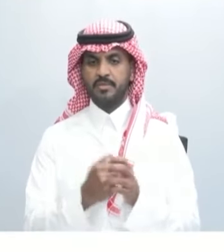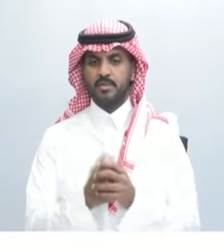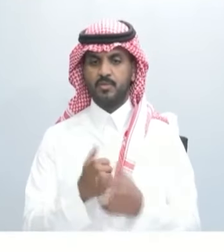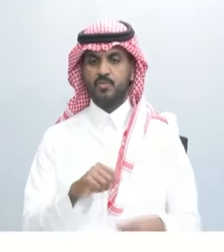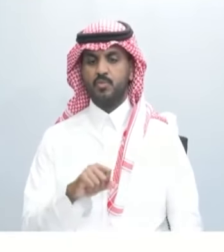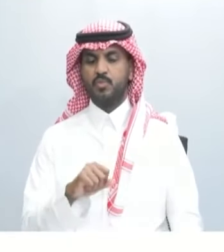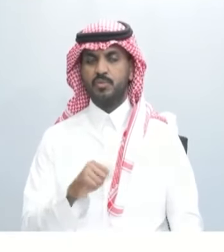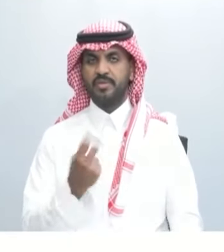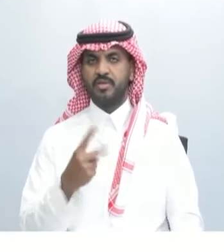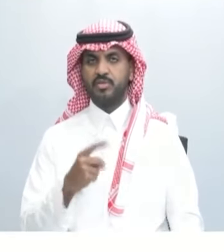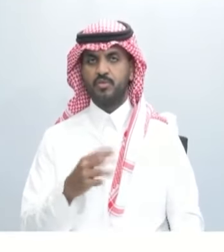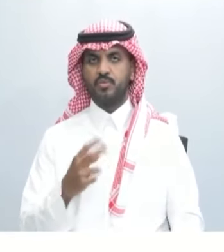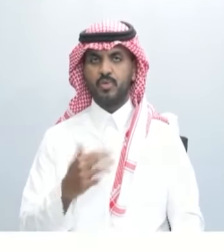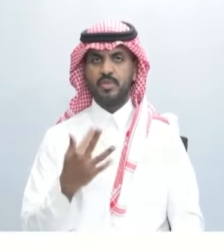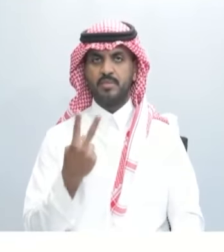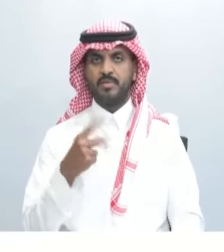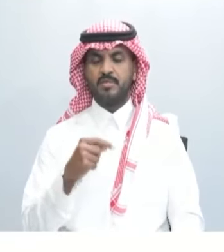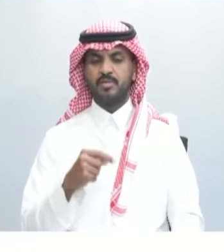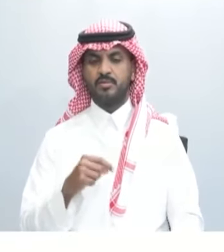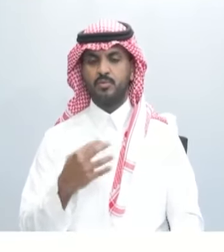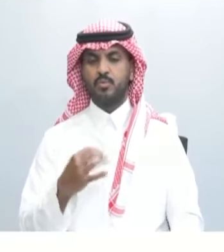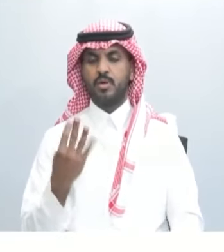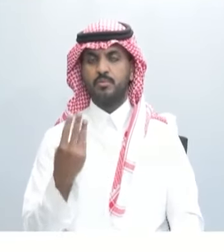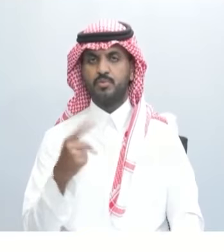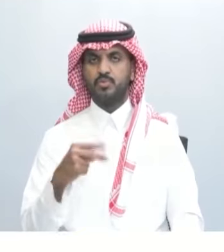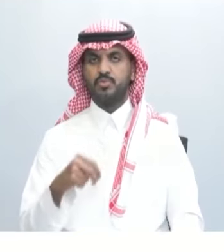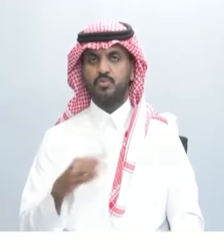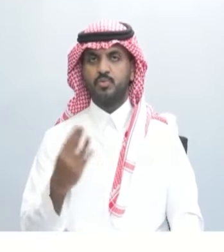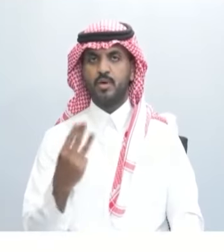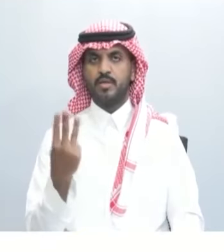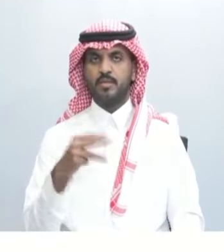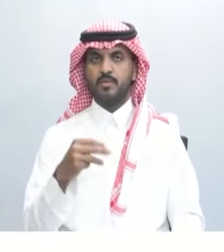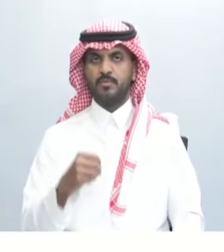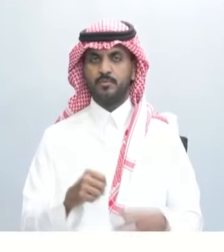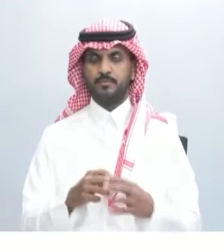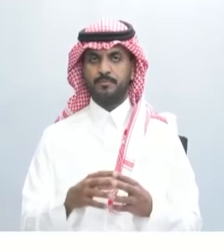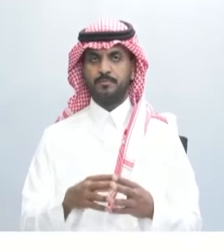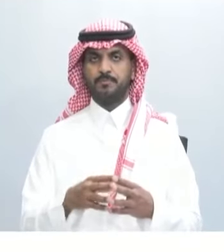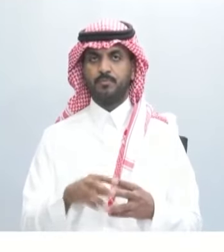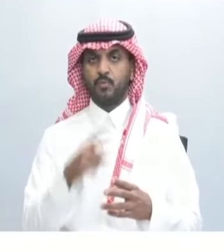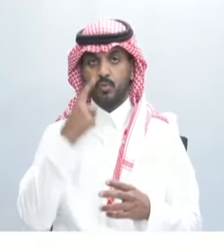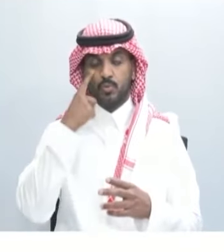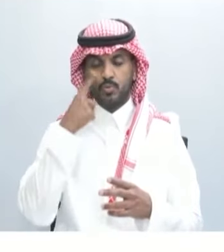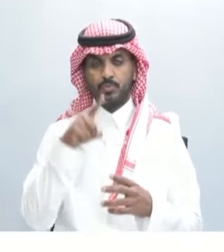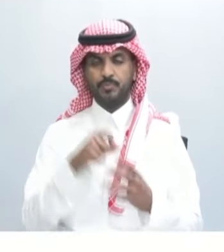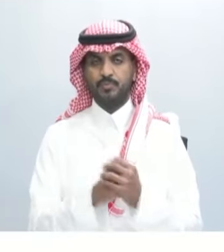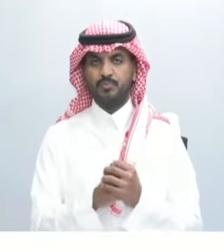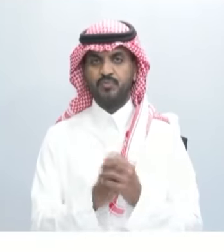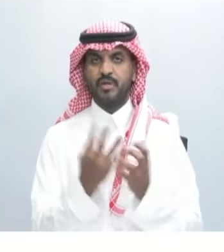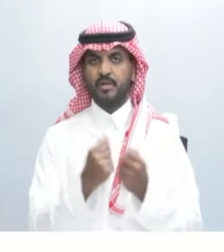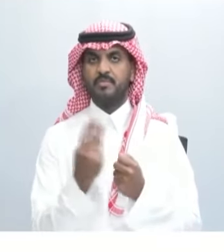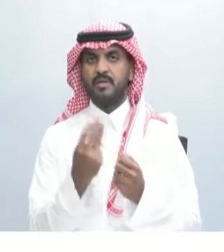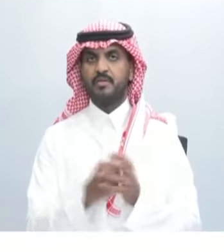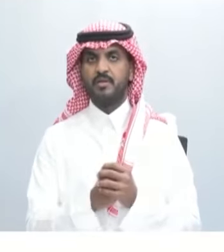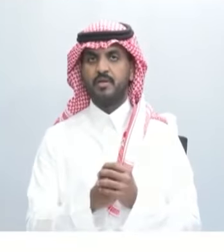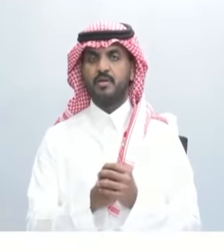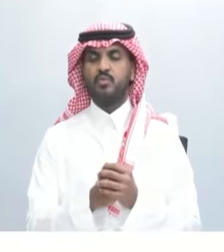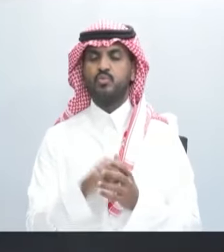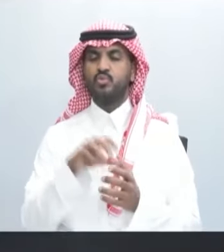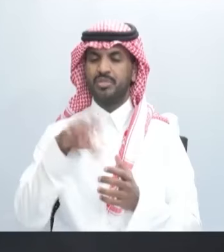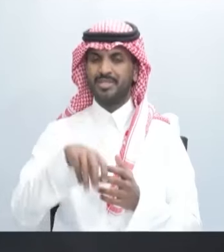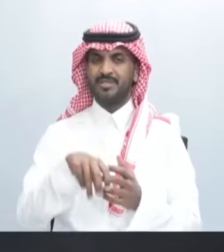سته 12 ثمانيه عشر 24 30 انظر ابنائي بناتي في العدد 3 اوجدت